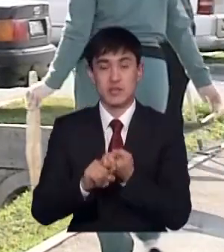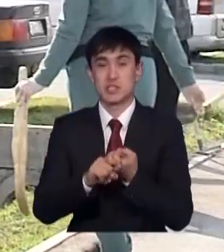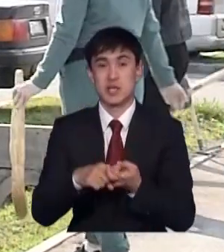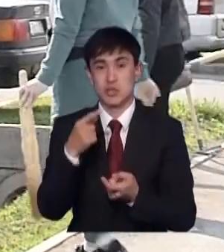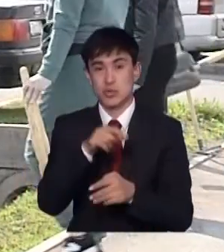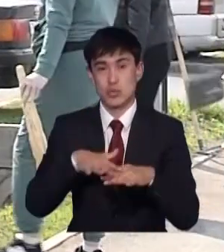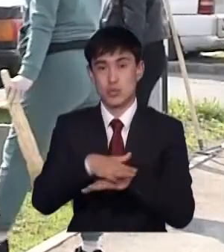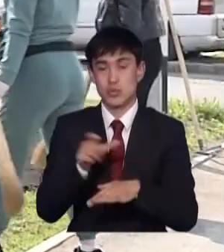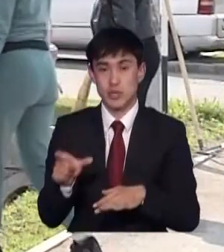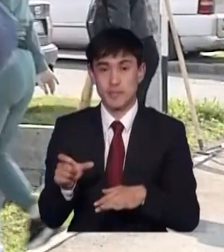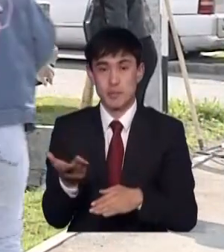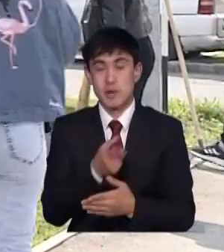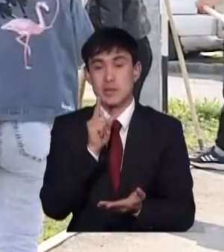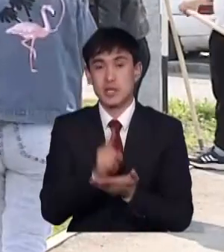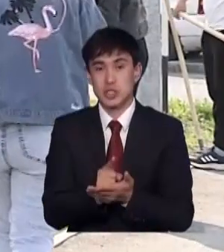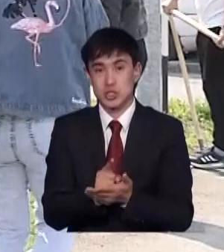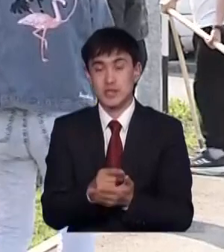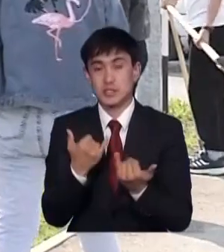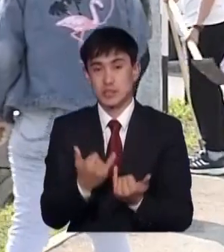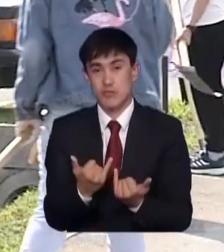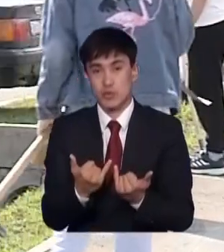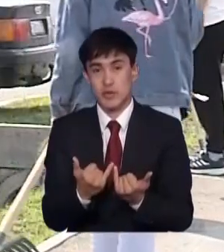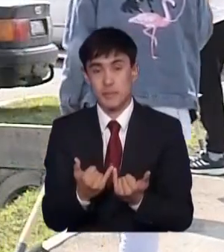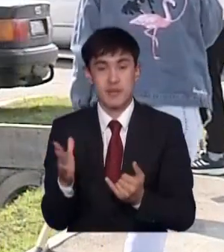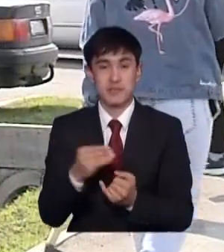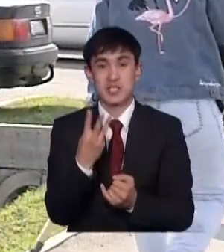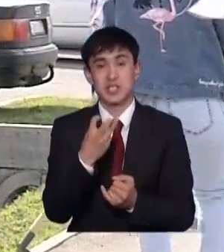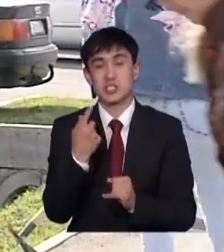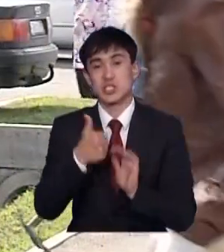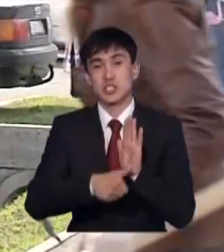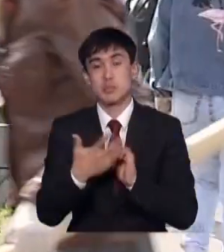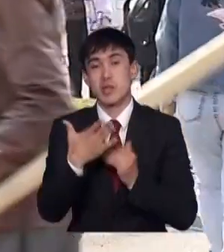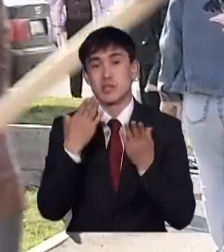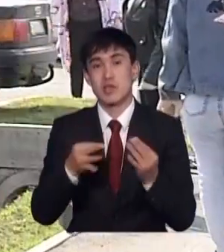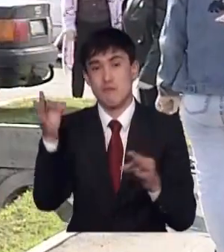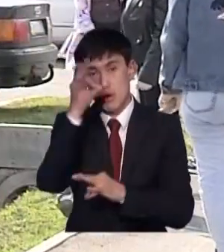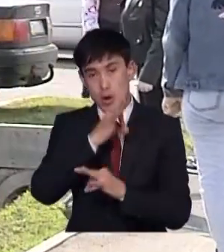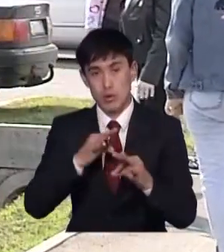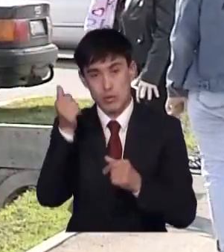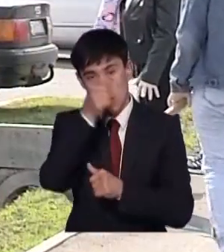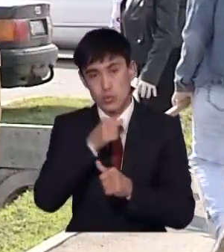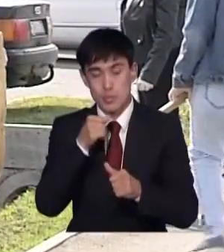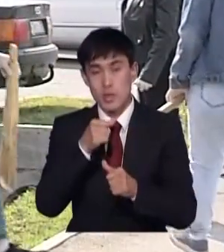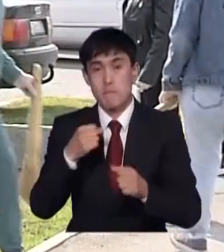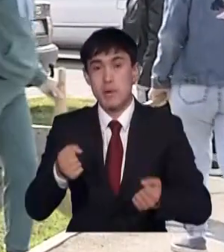людей а потому мы должны не только сегодня но и все 365 дней в году